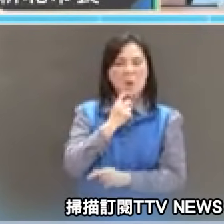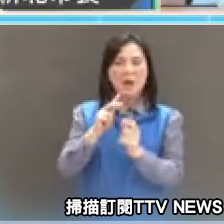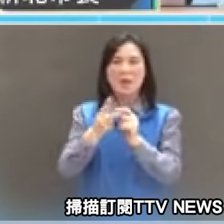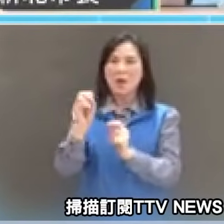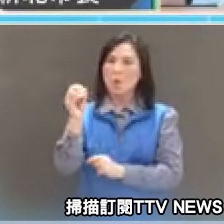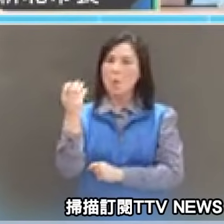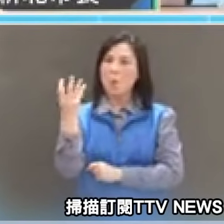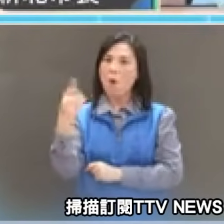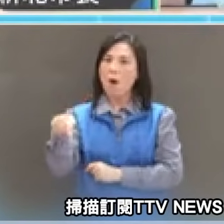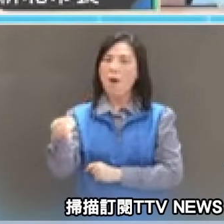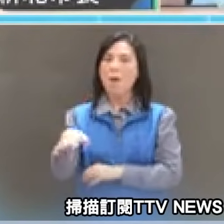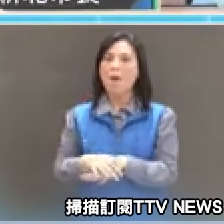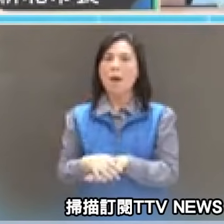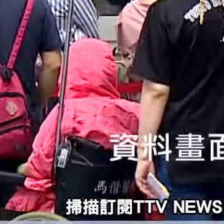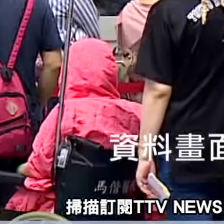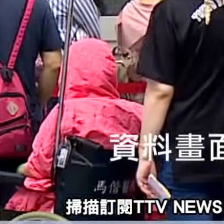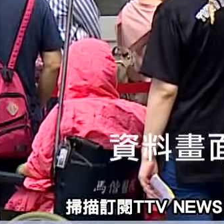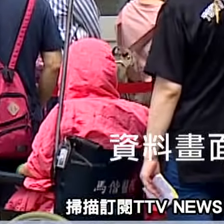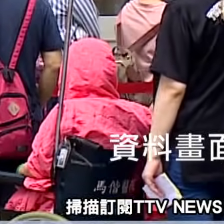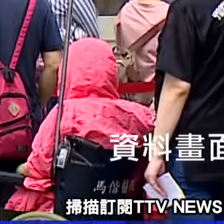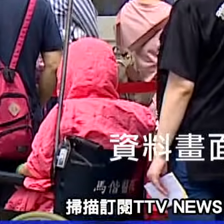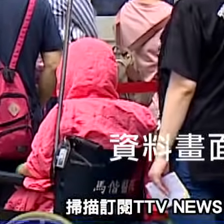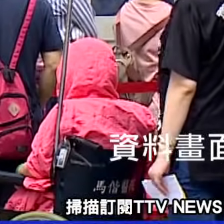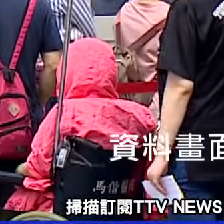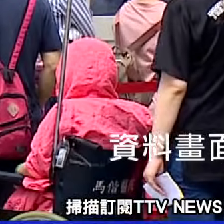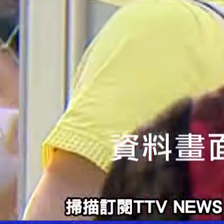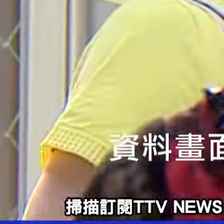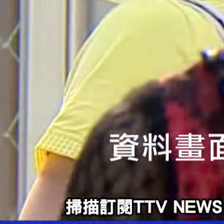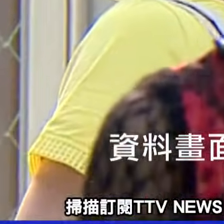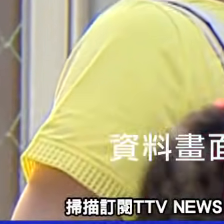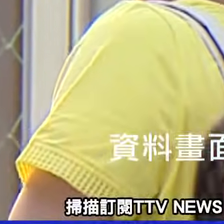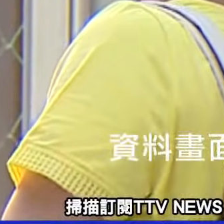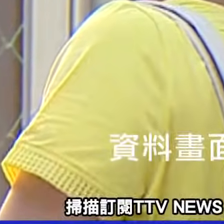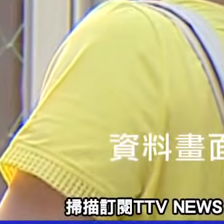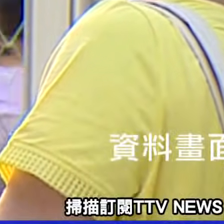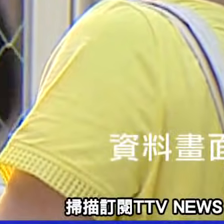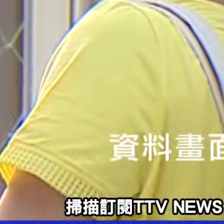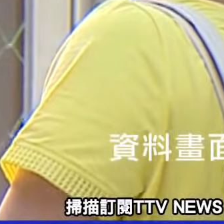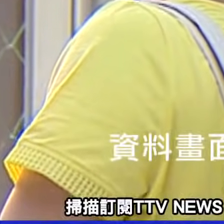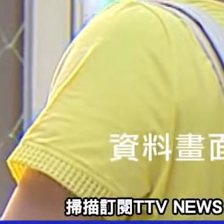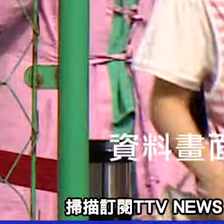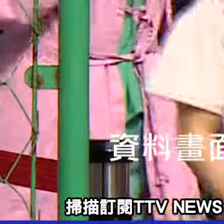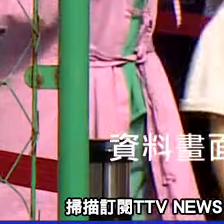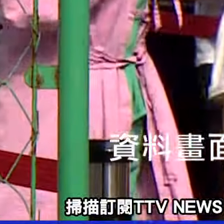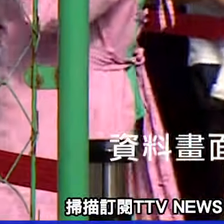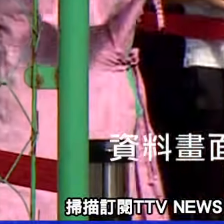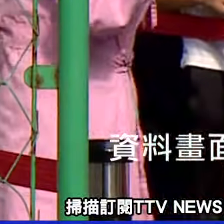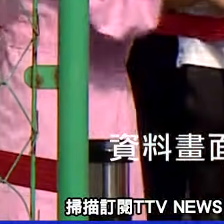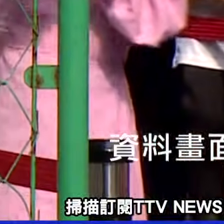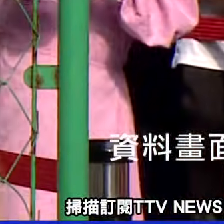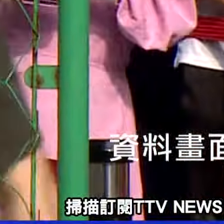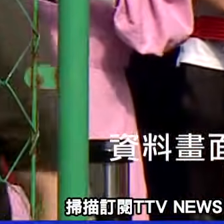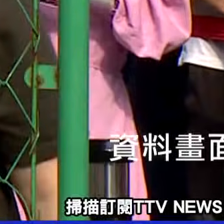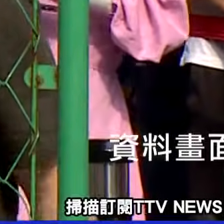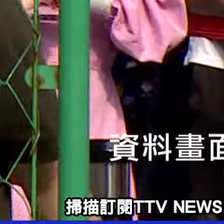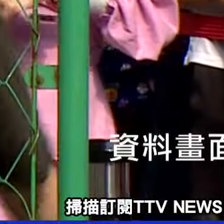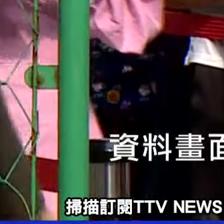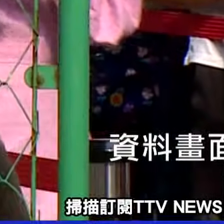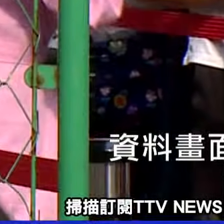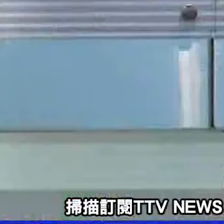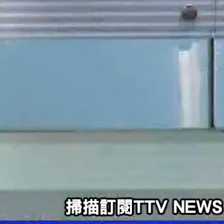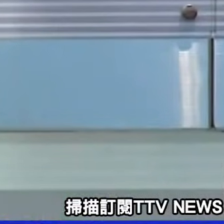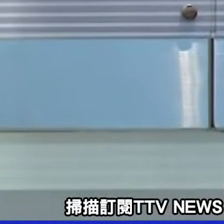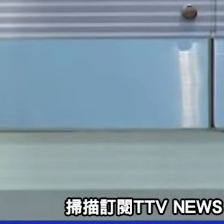区某工地有关系。 新北持续加强广筛，但印度 Delta 变种病毒恐怕入侵台湾社区。侯友宜